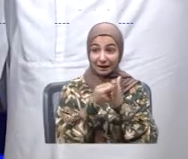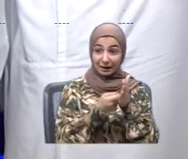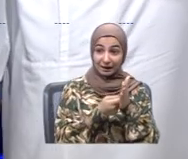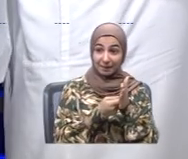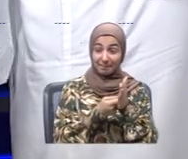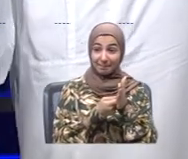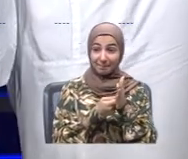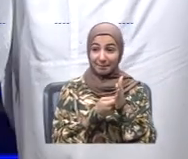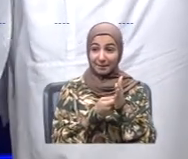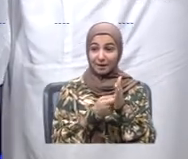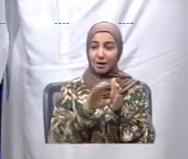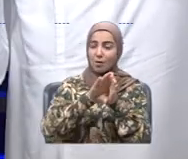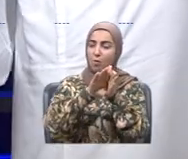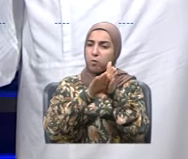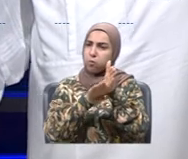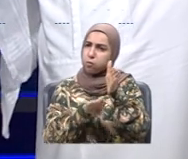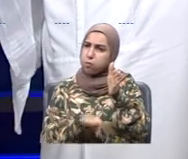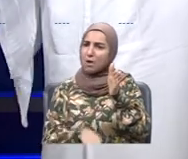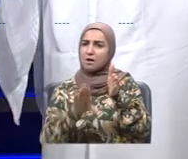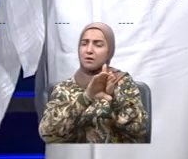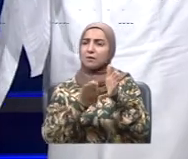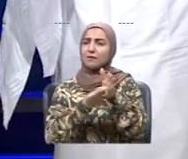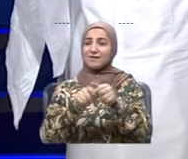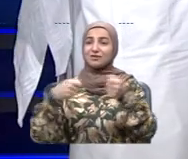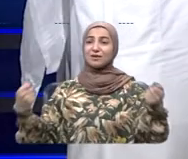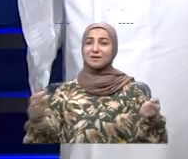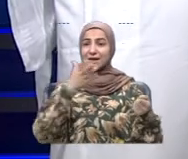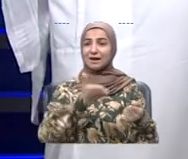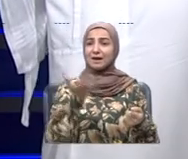الصوفي، الذي يقول أنه تعثر